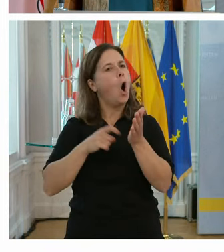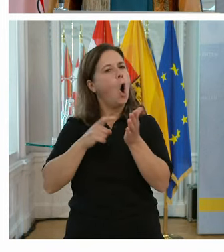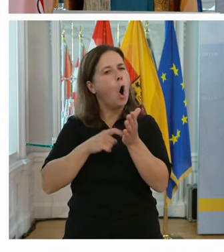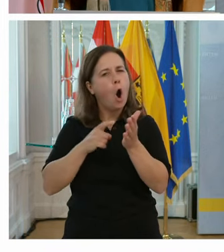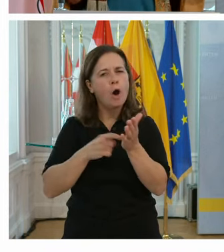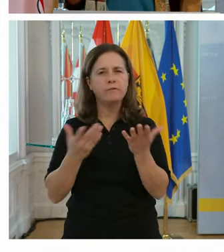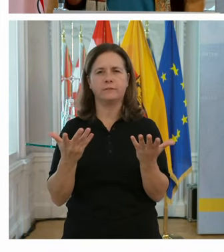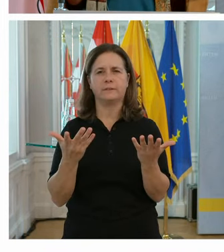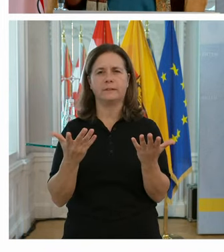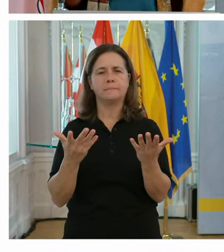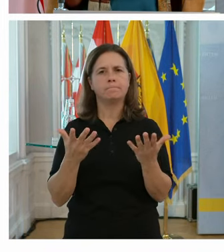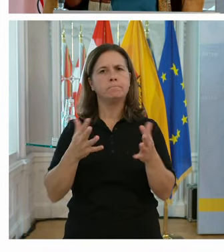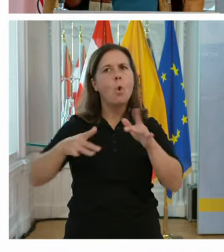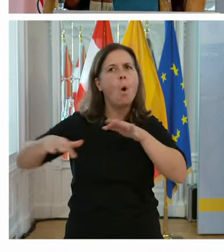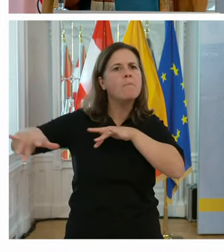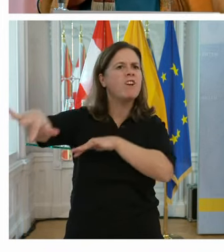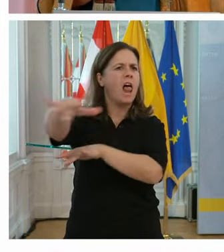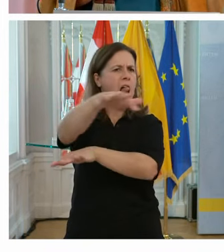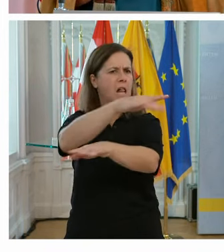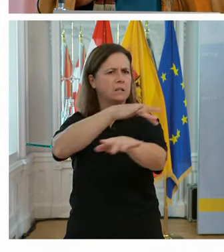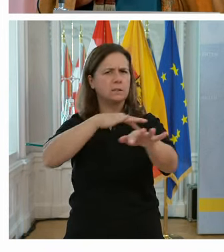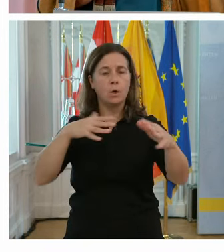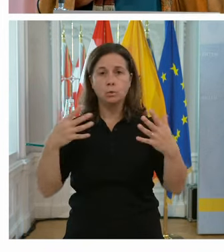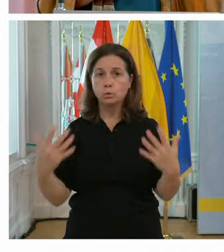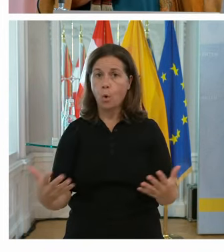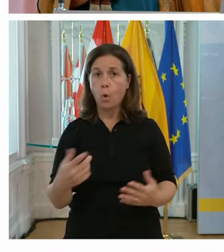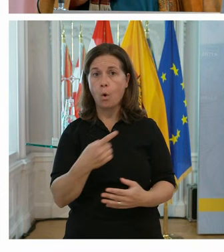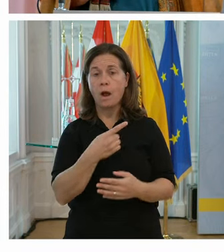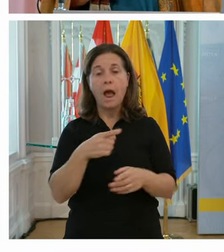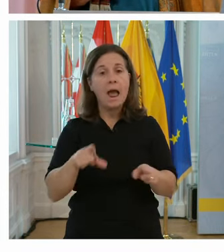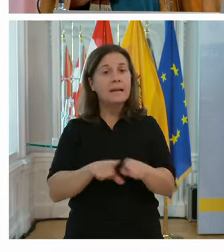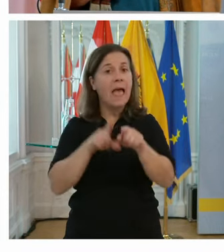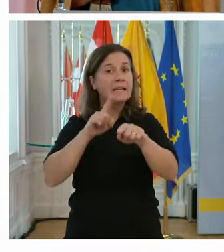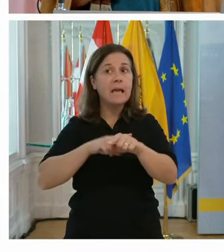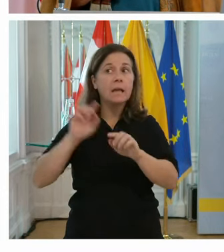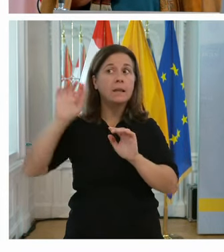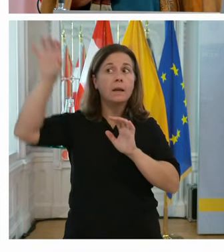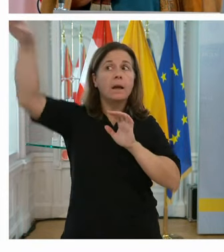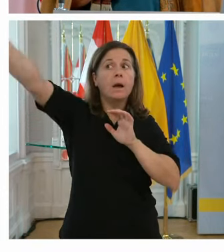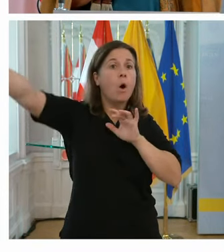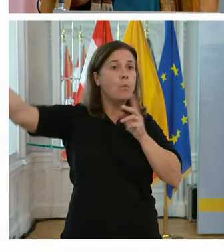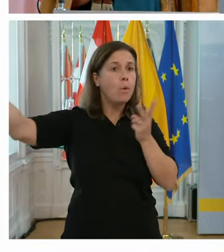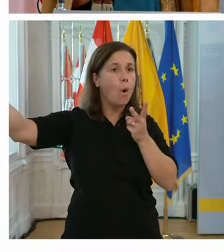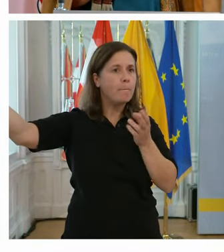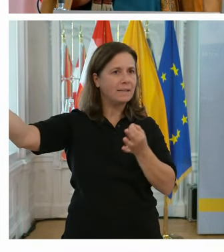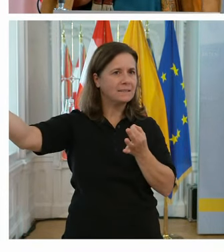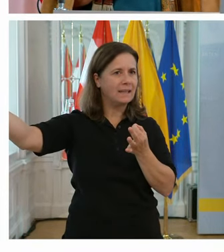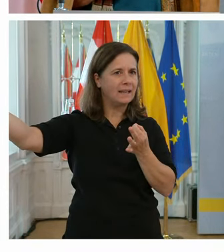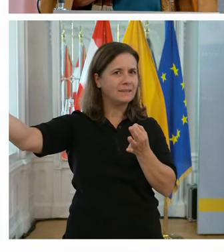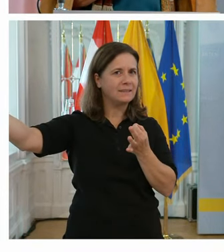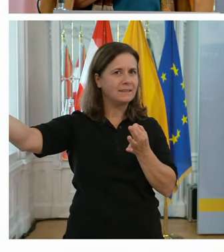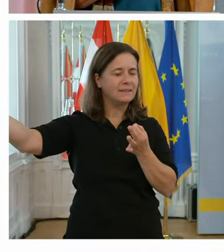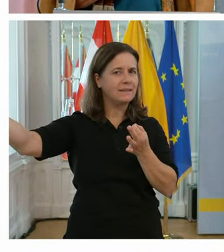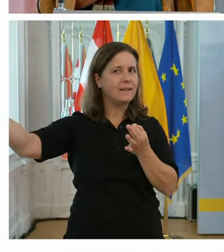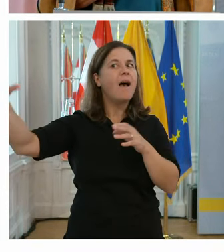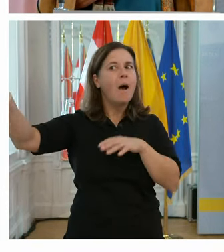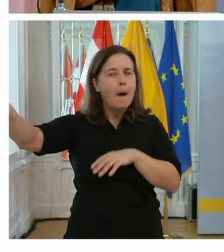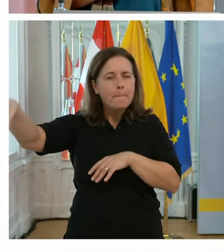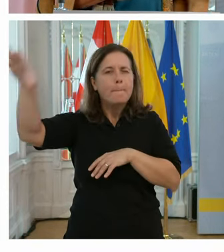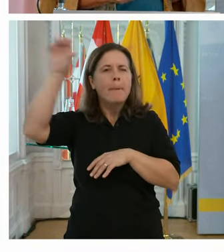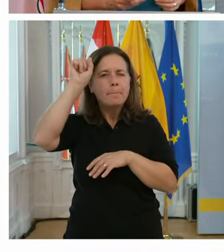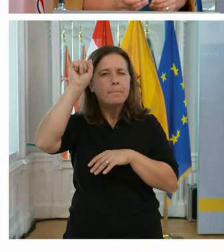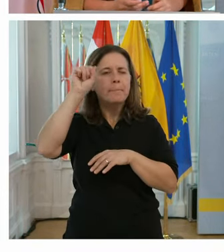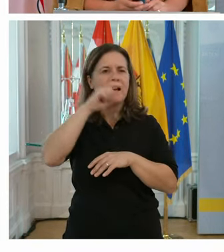unserem unmittelbaren Umfeld. Das ist etwas, was gleichzeitig stattfindet. An dem erkennt man, wie